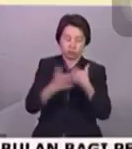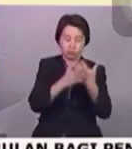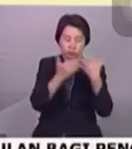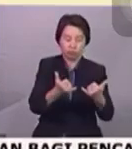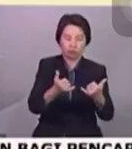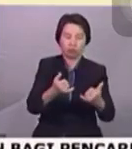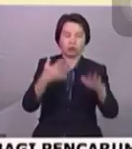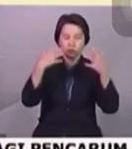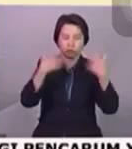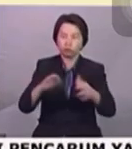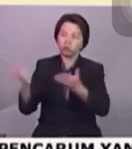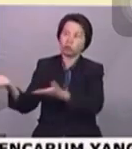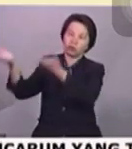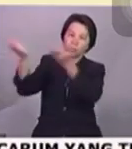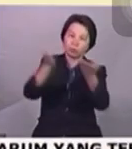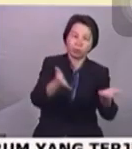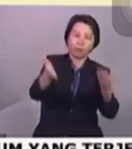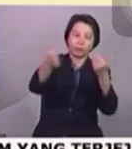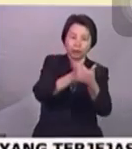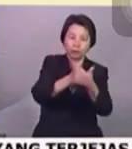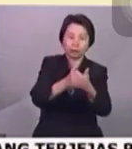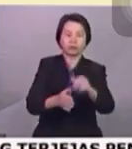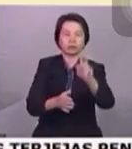itu telah pun membawa pulang sebanyak